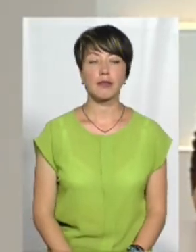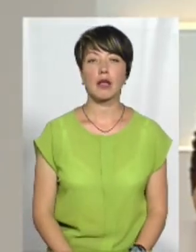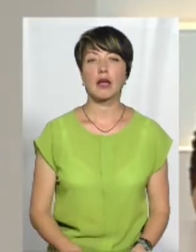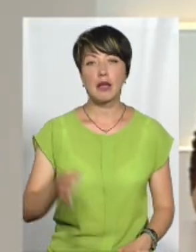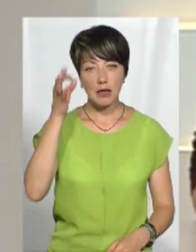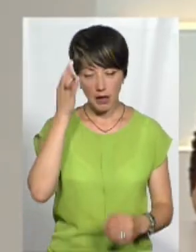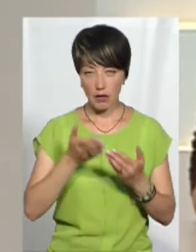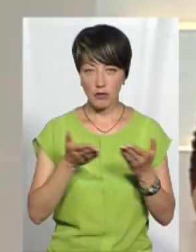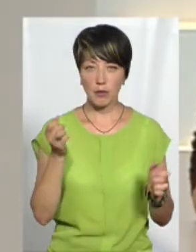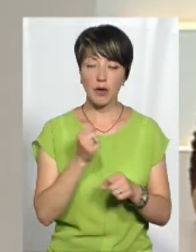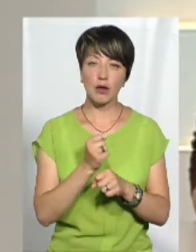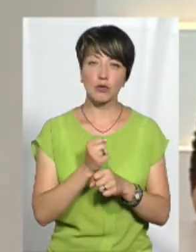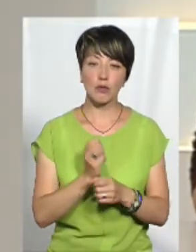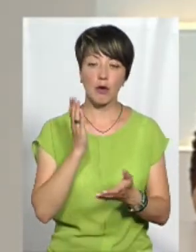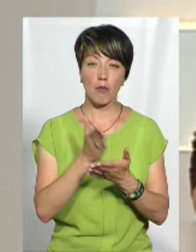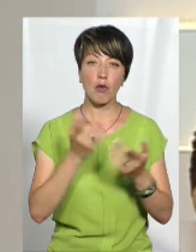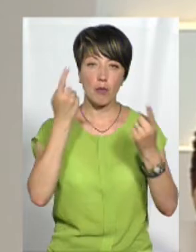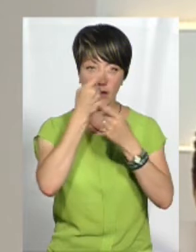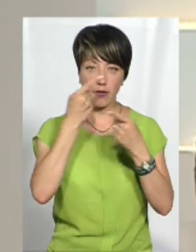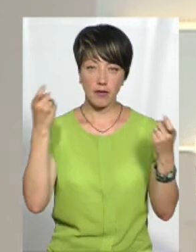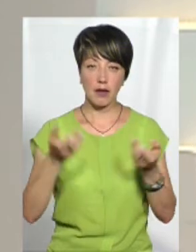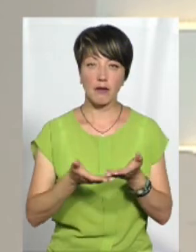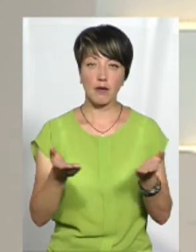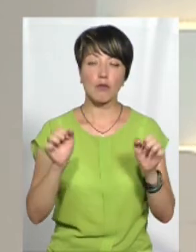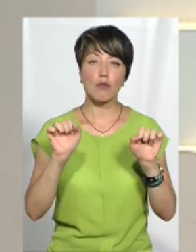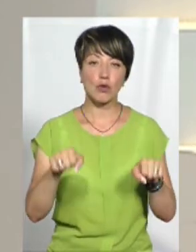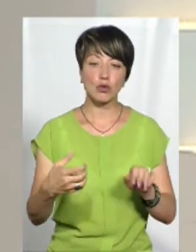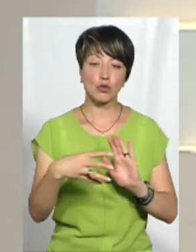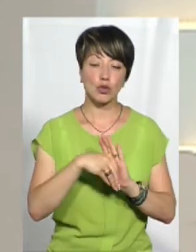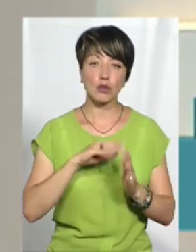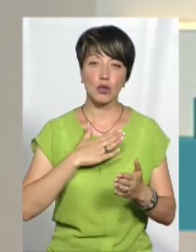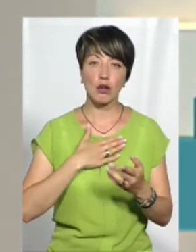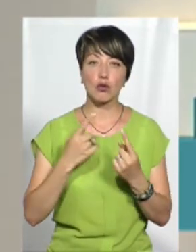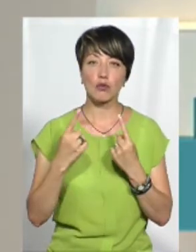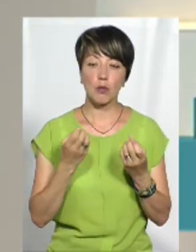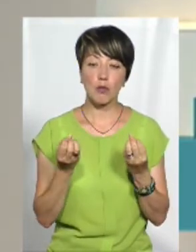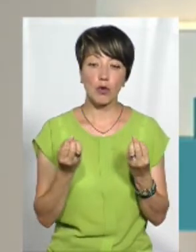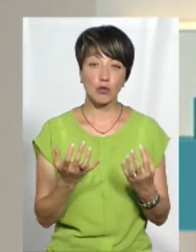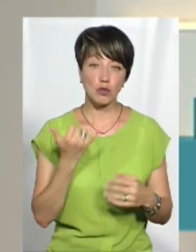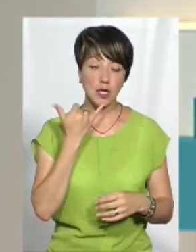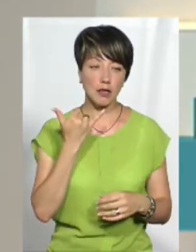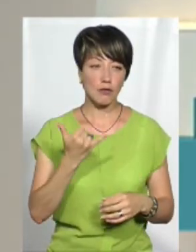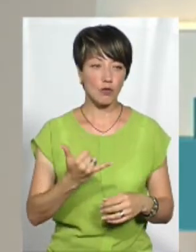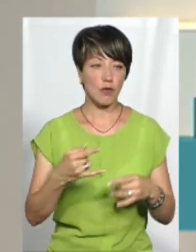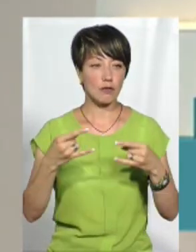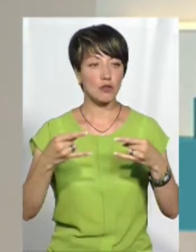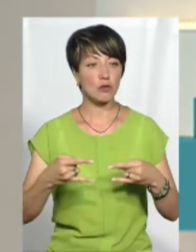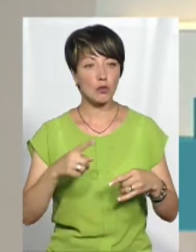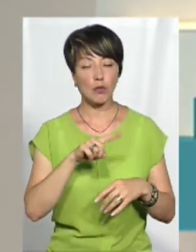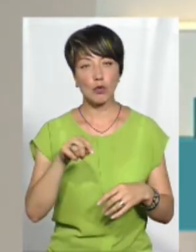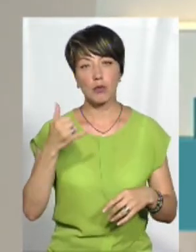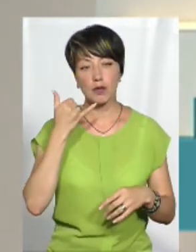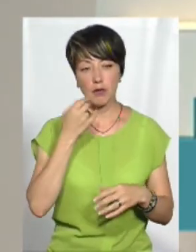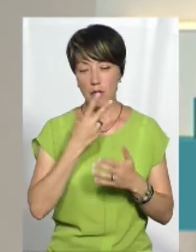Нагадую нашим глядачам, що ми працюємо в прямому ефірі, і ви можете долучатися до нашої розмови, просто зателефонувавши в студію по